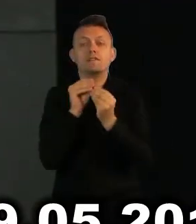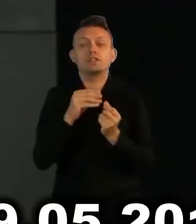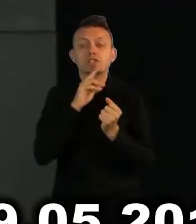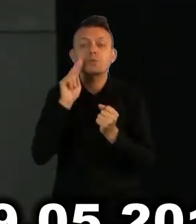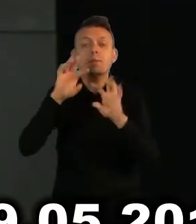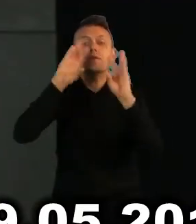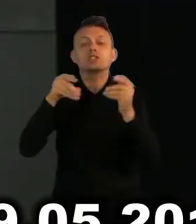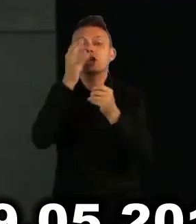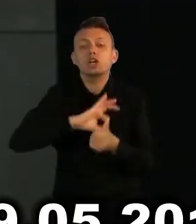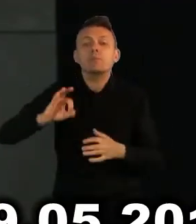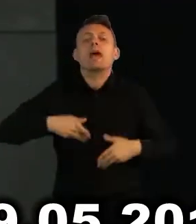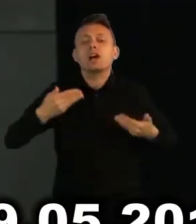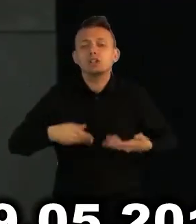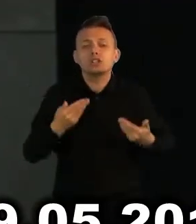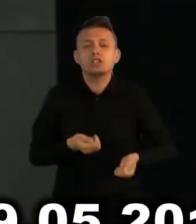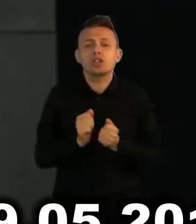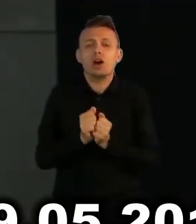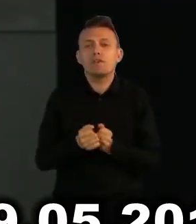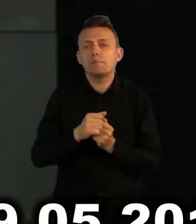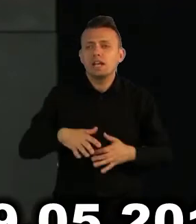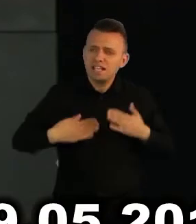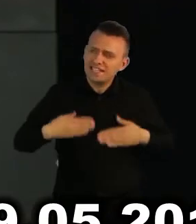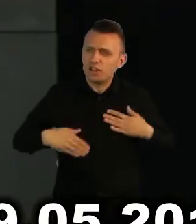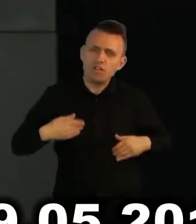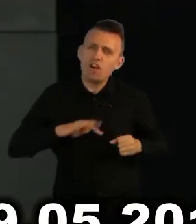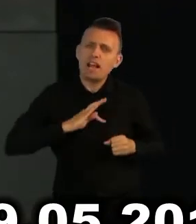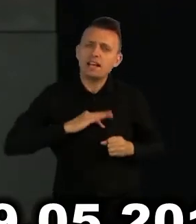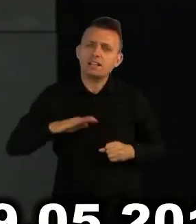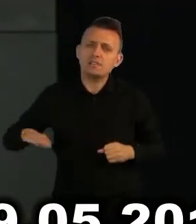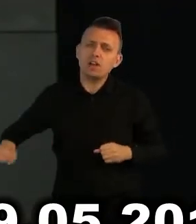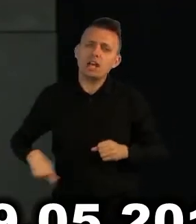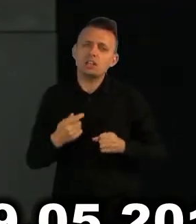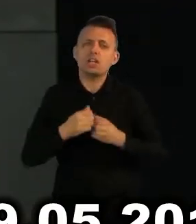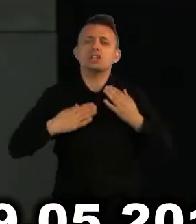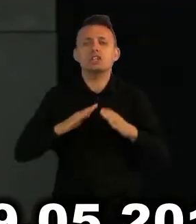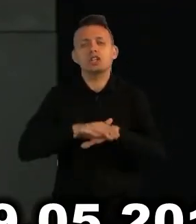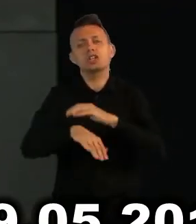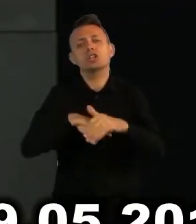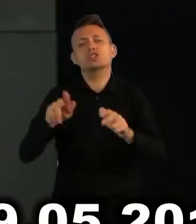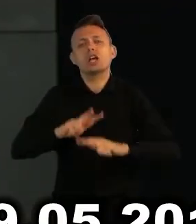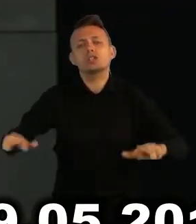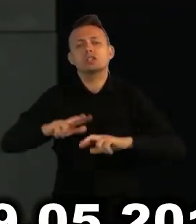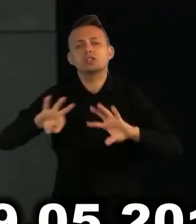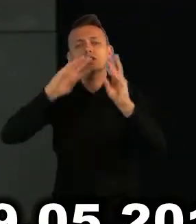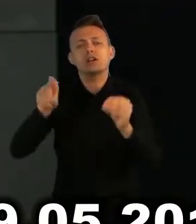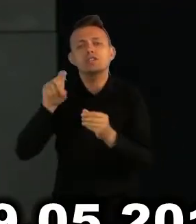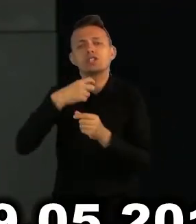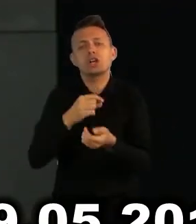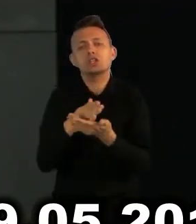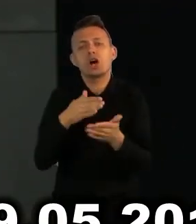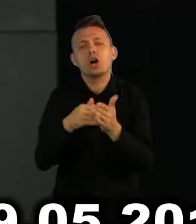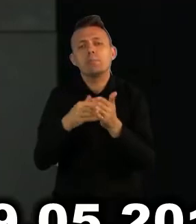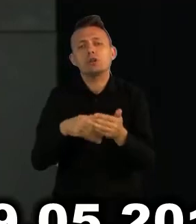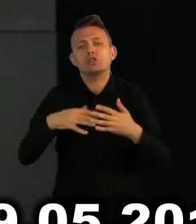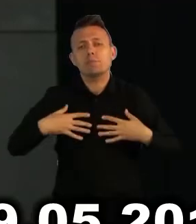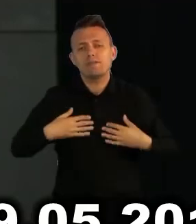dużo, wszystkiego dobrego, zdrowia, zadowolenia w spocie, szczęścia tego rodzinnego, wszystkiego, czego tam potrzeba w życiu.